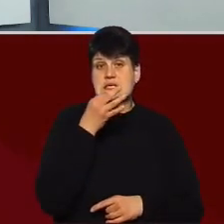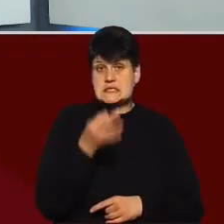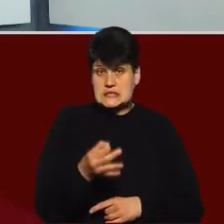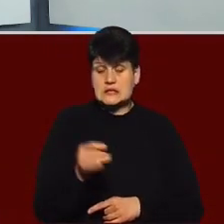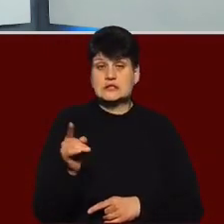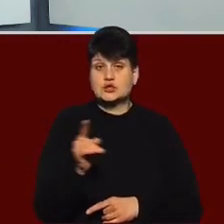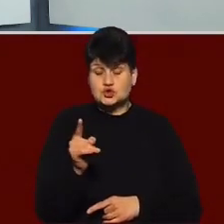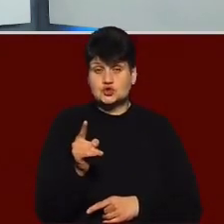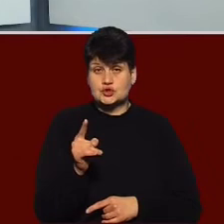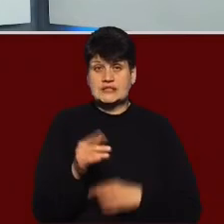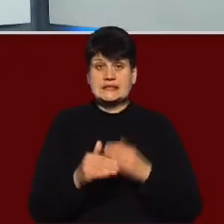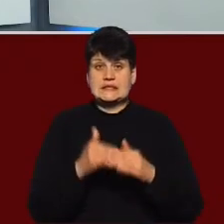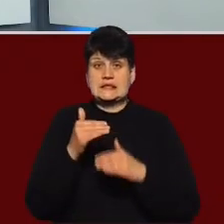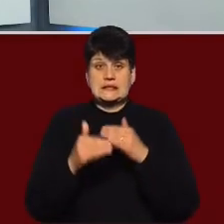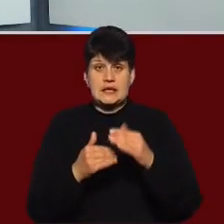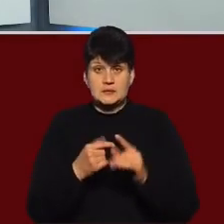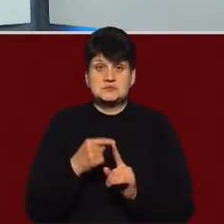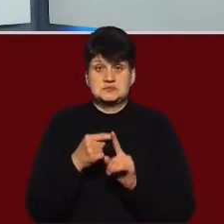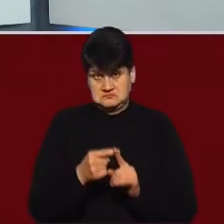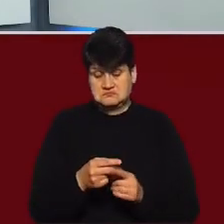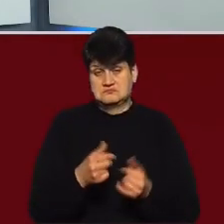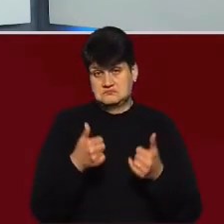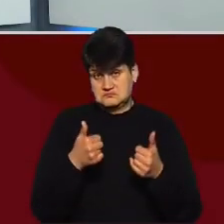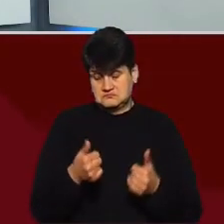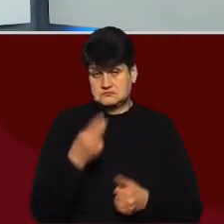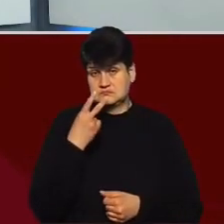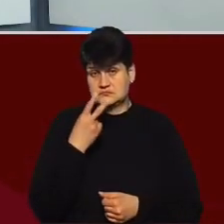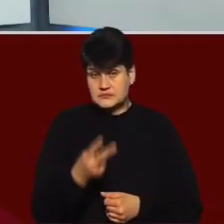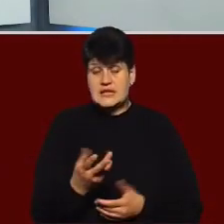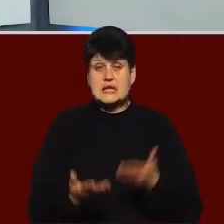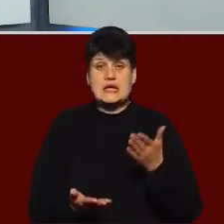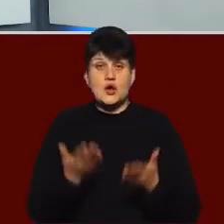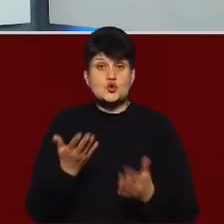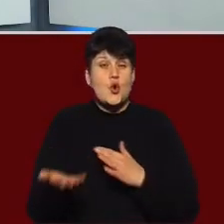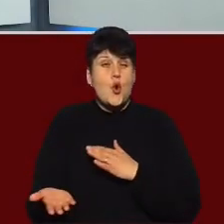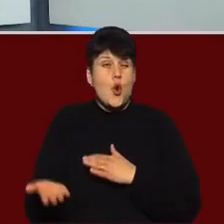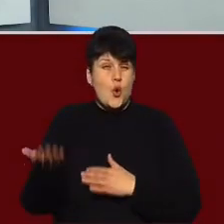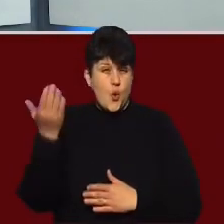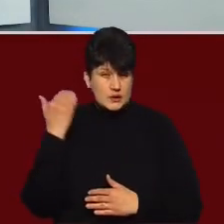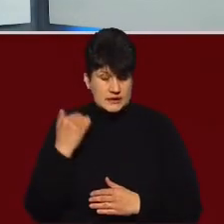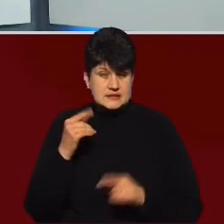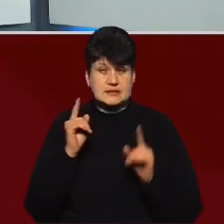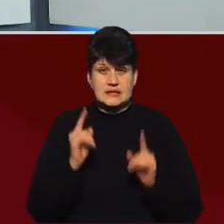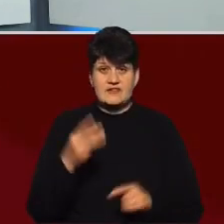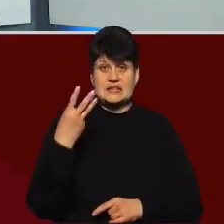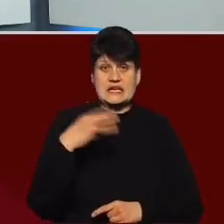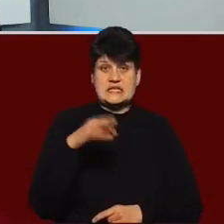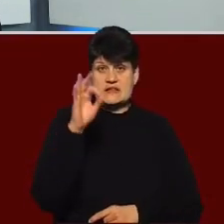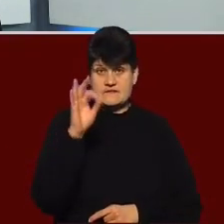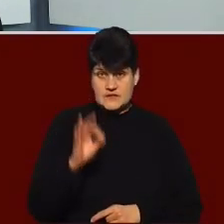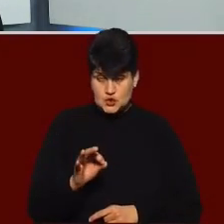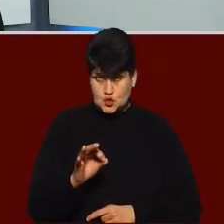динаміка позитивна, вражаюча і позитивна. Тобто, якщо колись навіть 30%